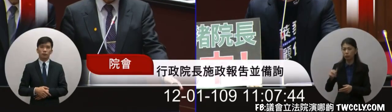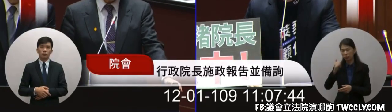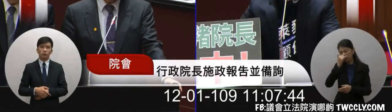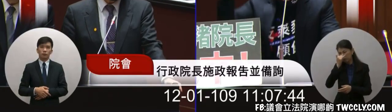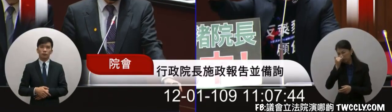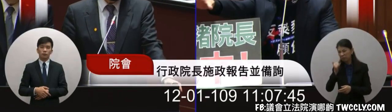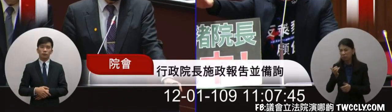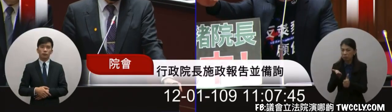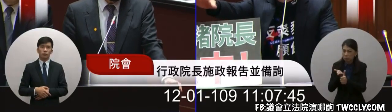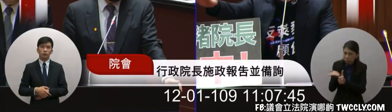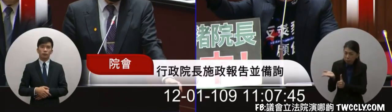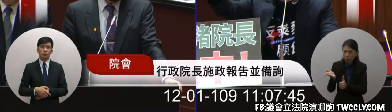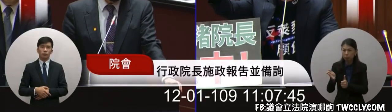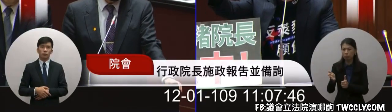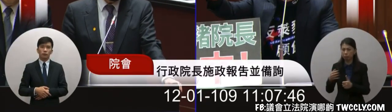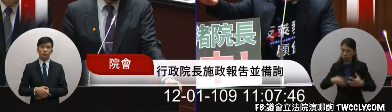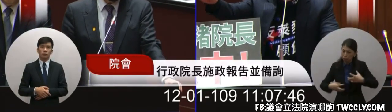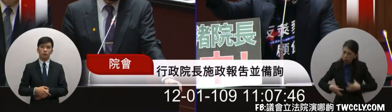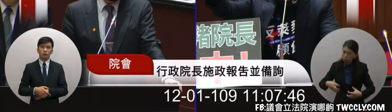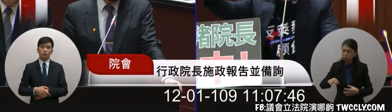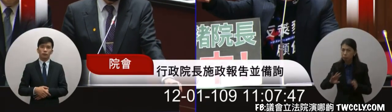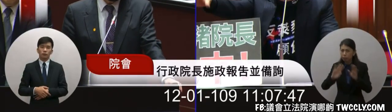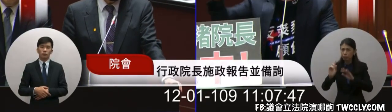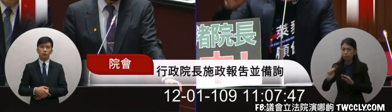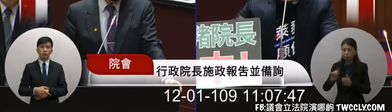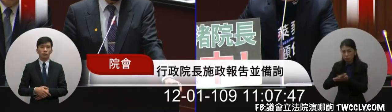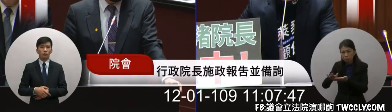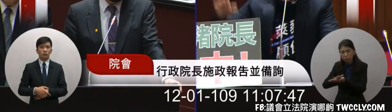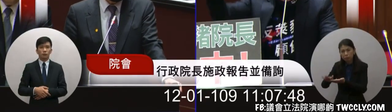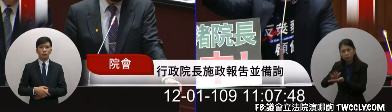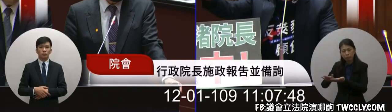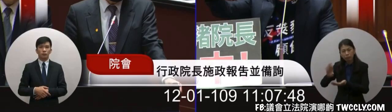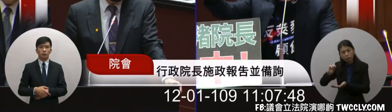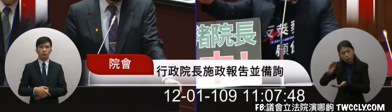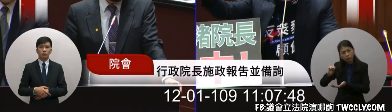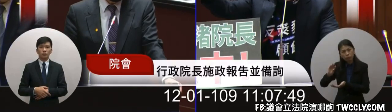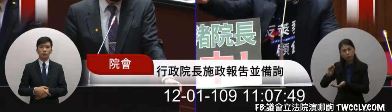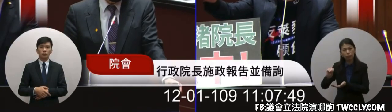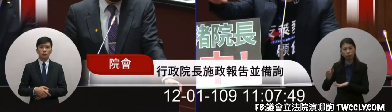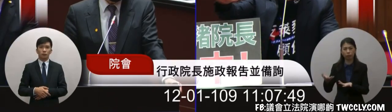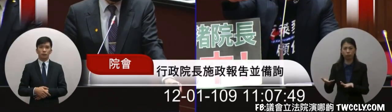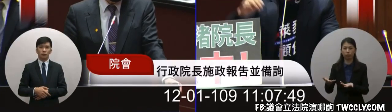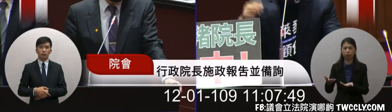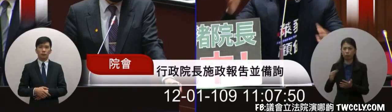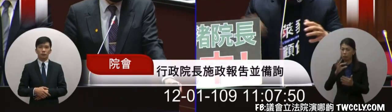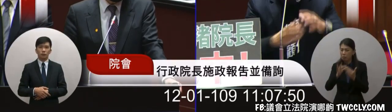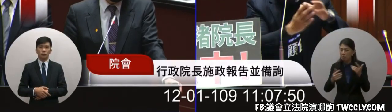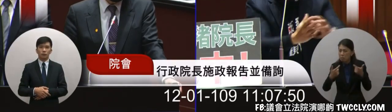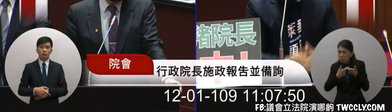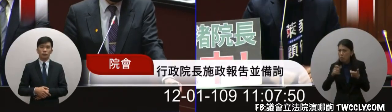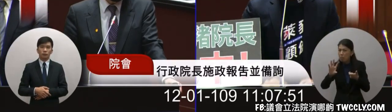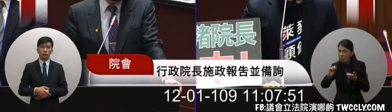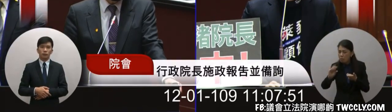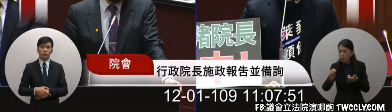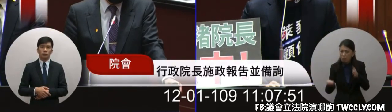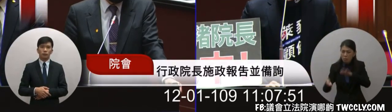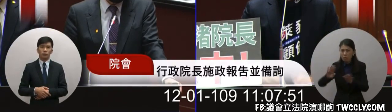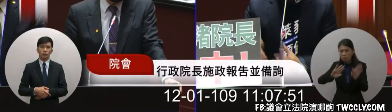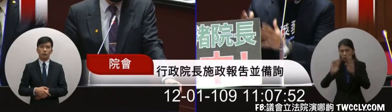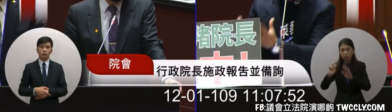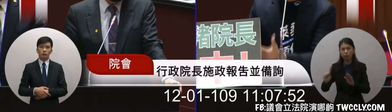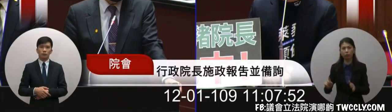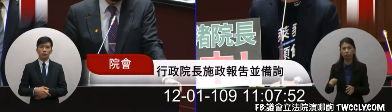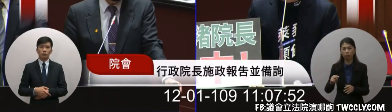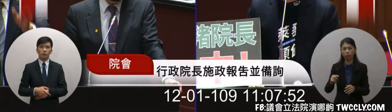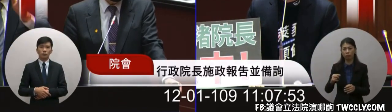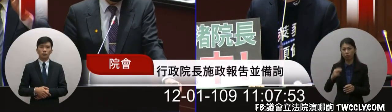脏，怎么处理那一些猪的这个部分，让它符合食品安全卫生，它怎么包装的，连